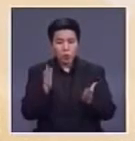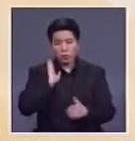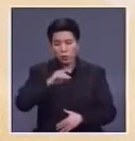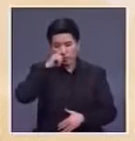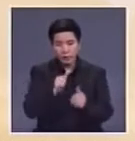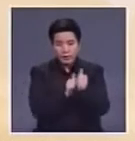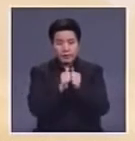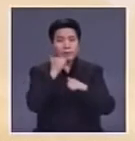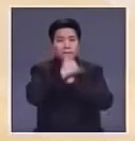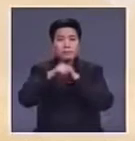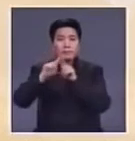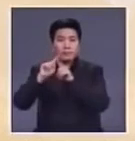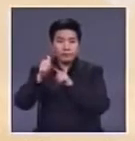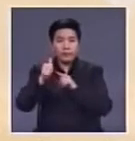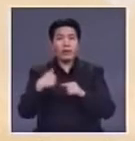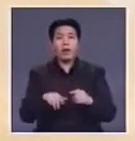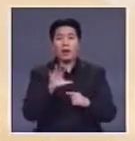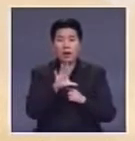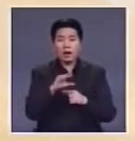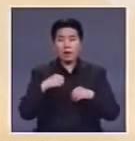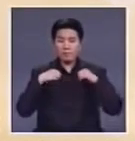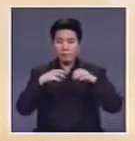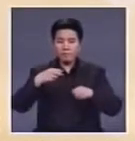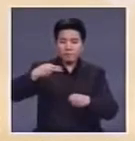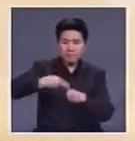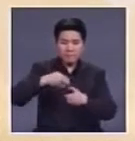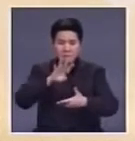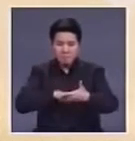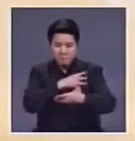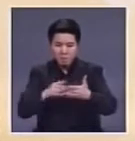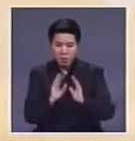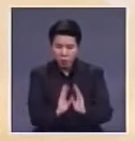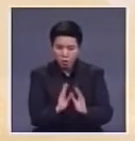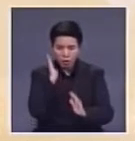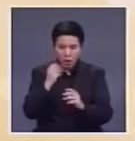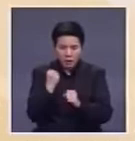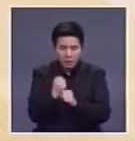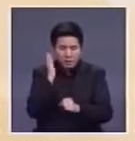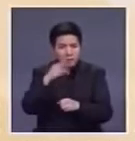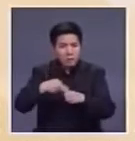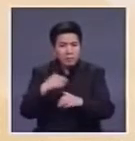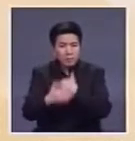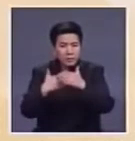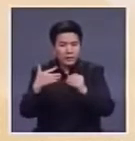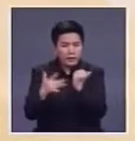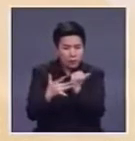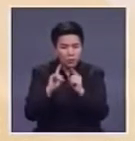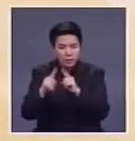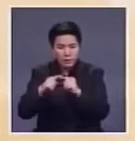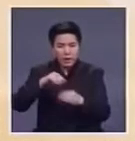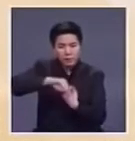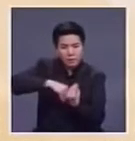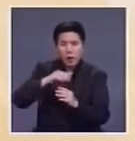ประเทศ 5. การสร้างความมั่นคงของพลังงานการวางแผนการใช้การผลิตและการพัฒนาเทคโนโลยีพลังงานหมุนเวีย